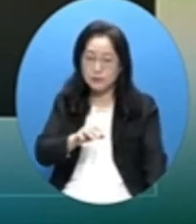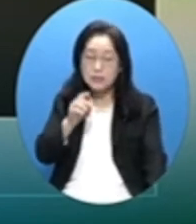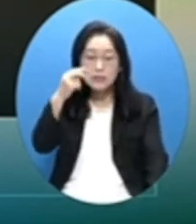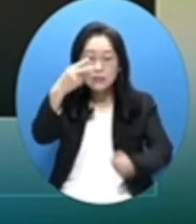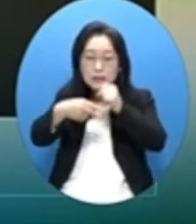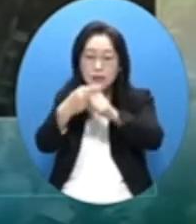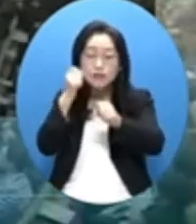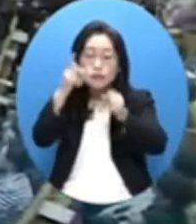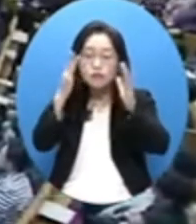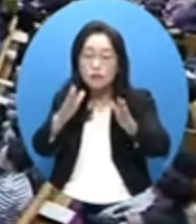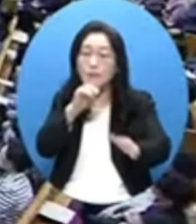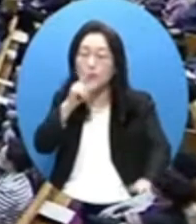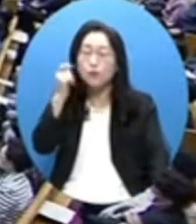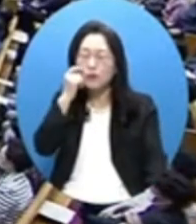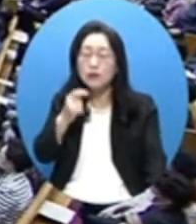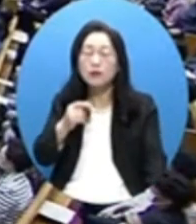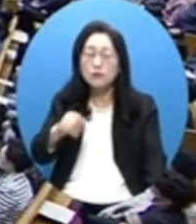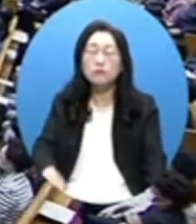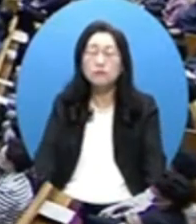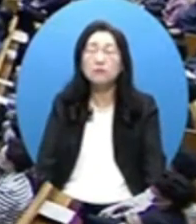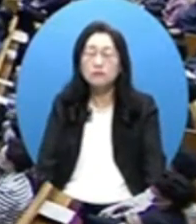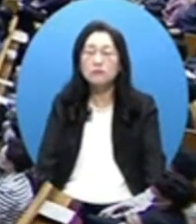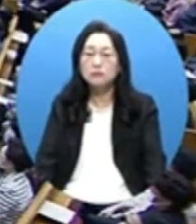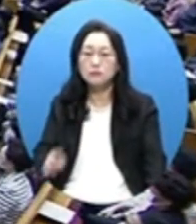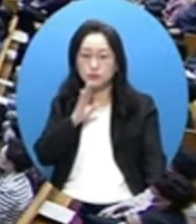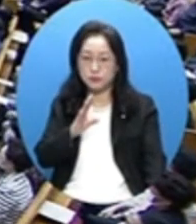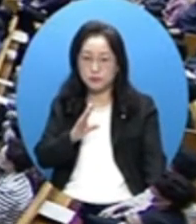못하고 그냥 누워서 눈만 깜짝이고 있었습니다